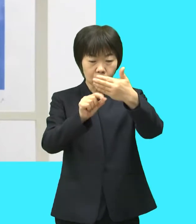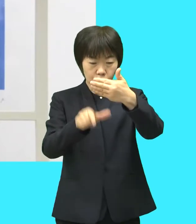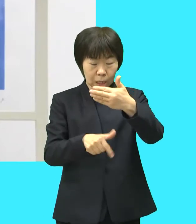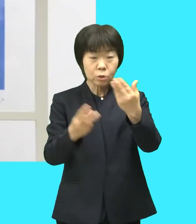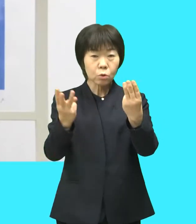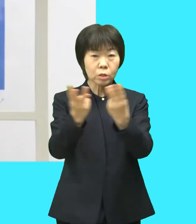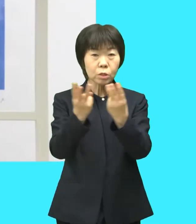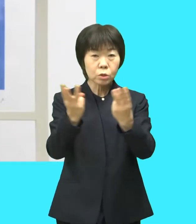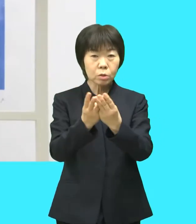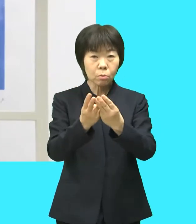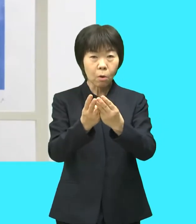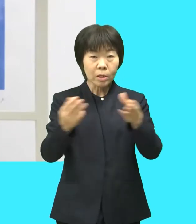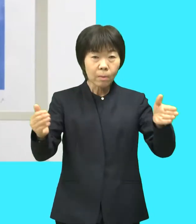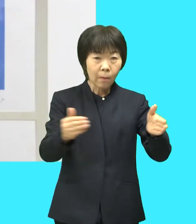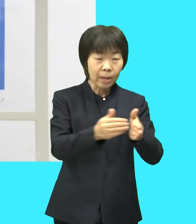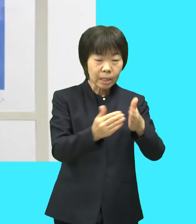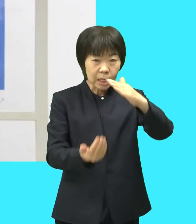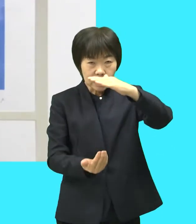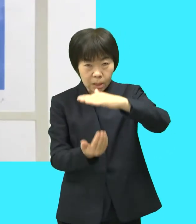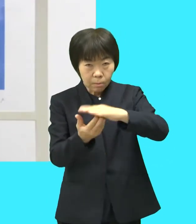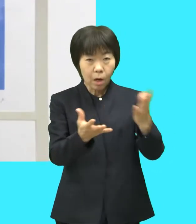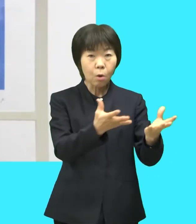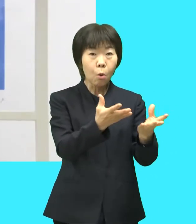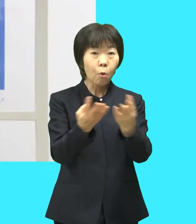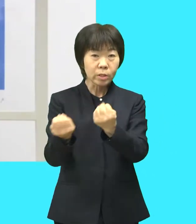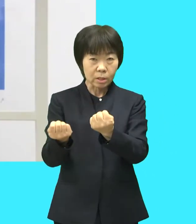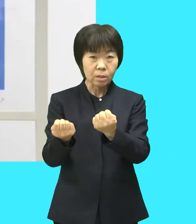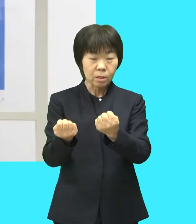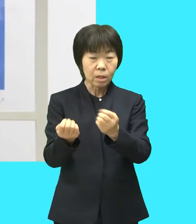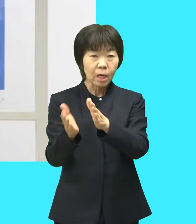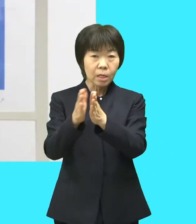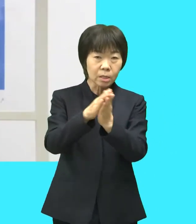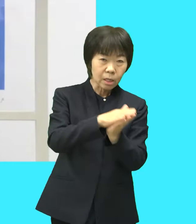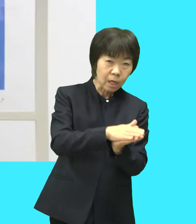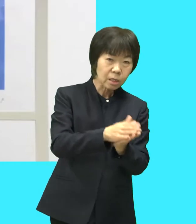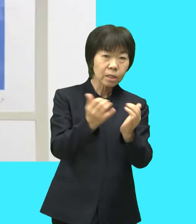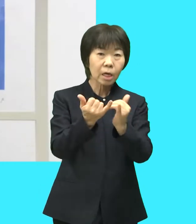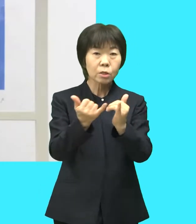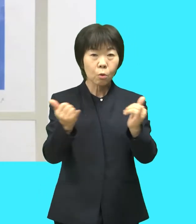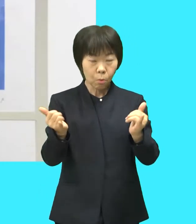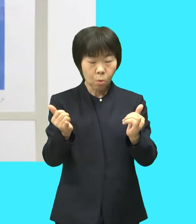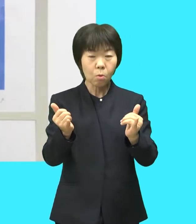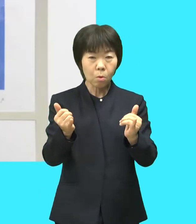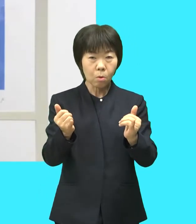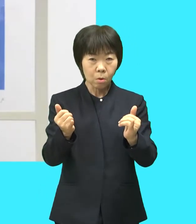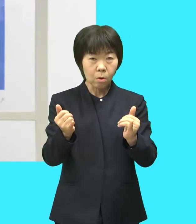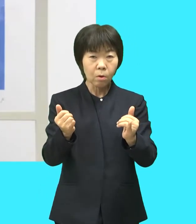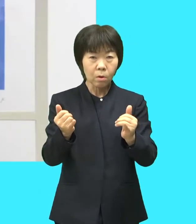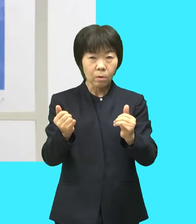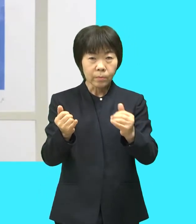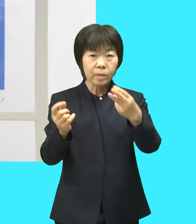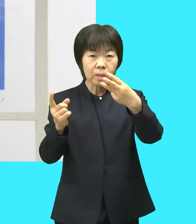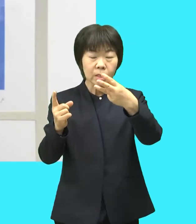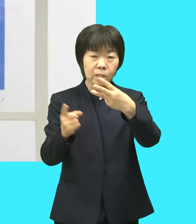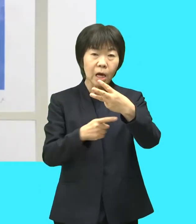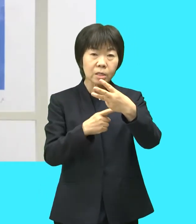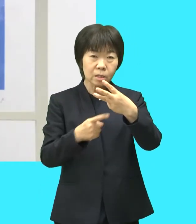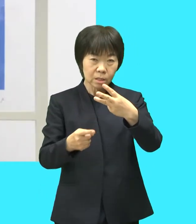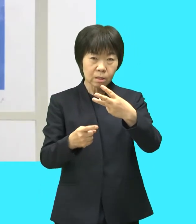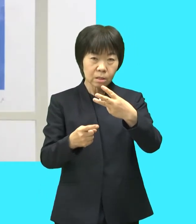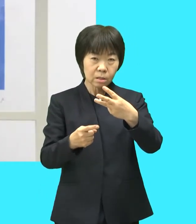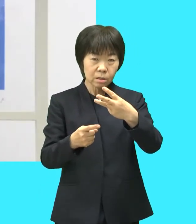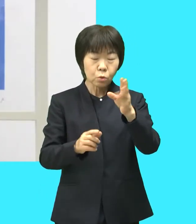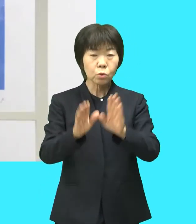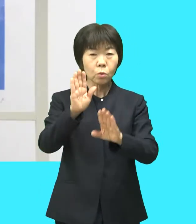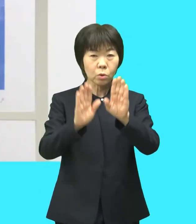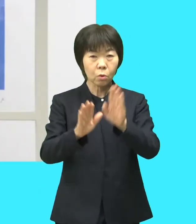れまでで一番多いという状況にあり、また亡くなられた方が2名に加え1名ということで3名